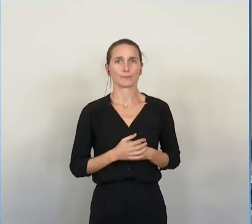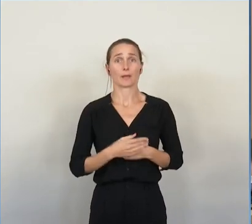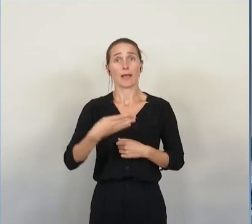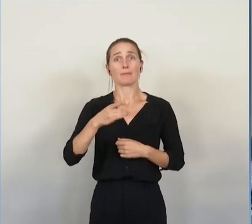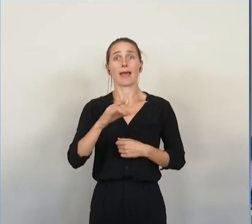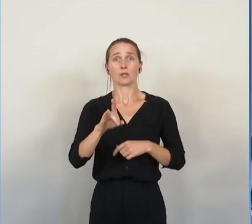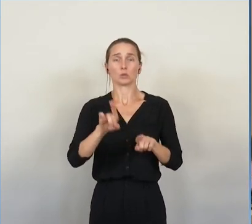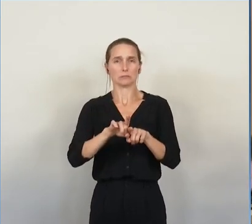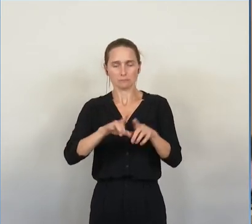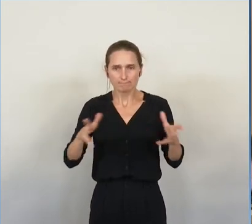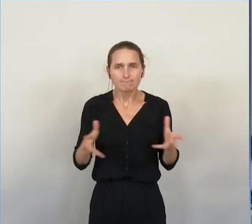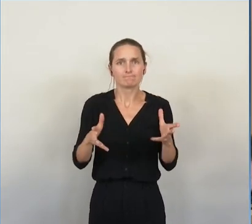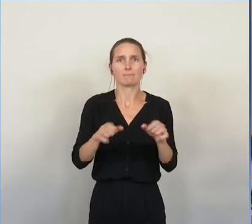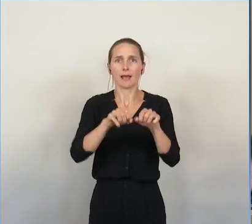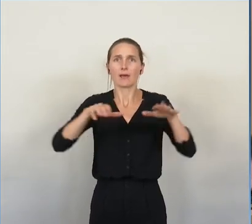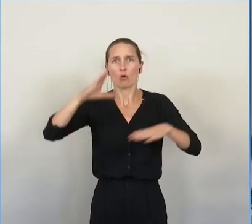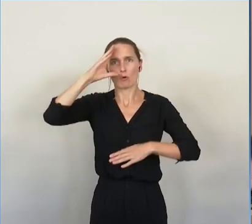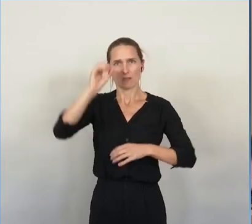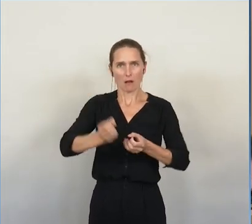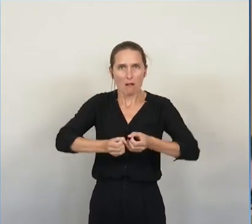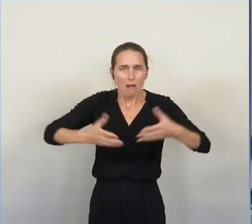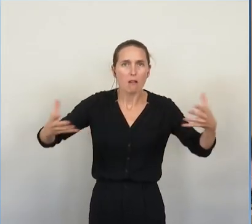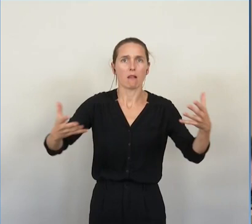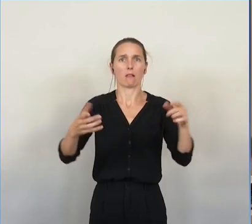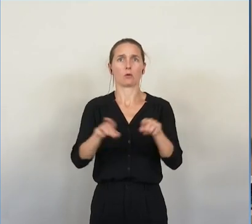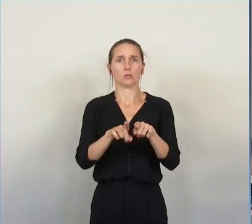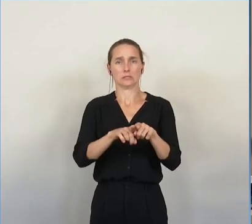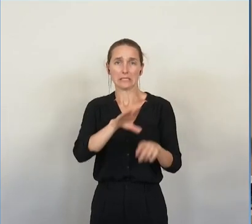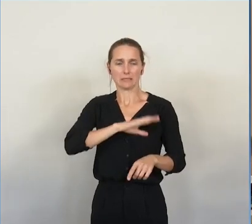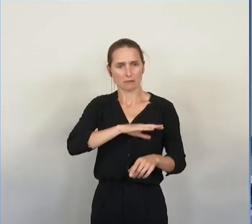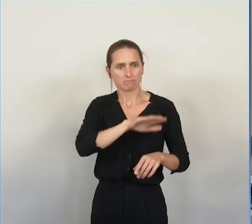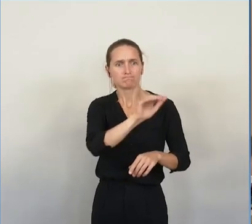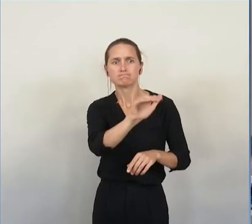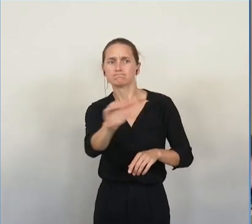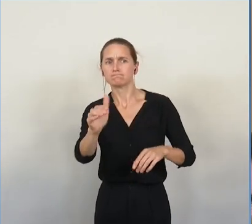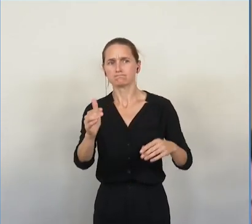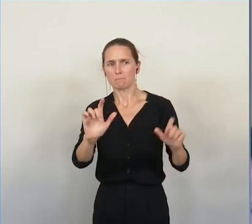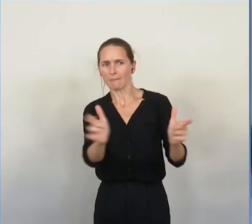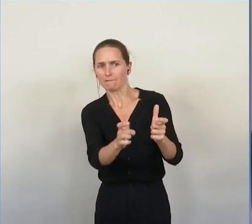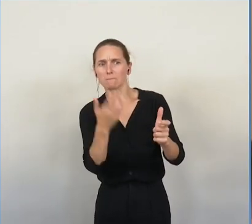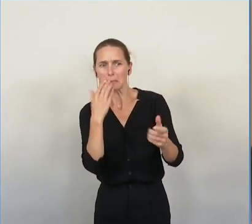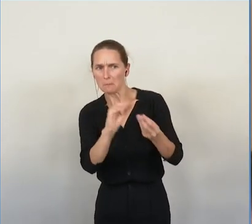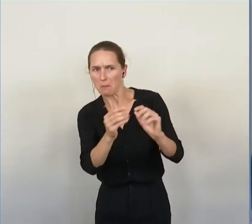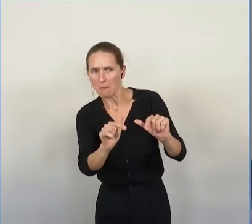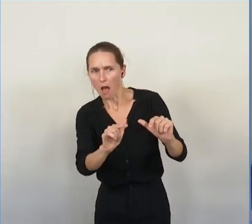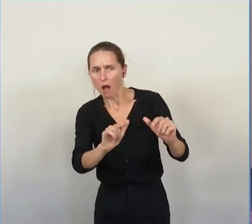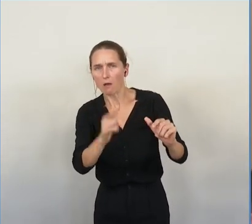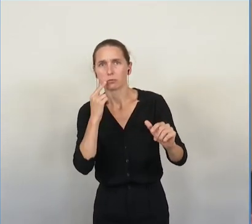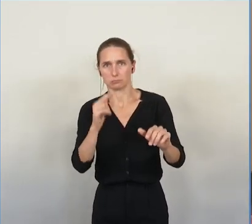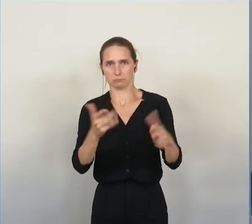partager des informations à interpeller pour travailler de façon conjointe sur les situations et faire évoluer les